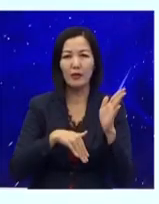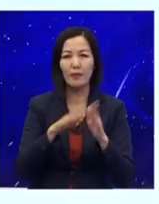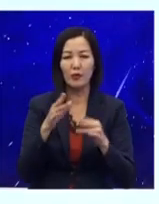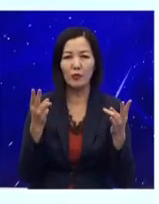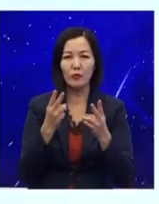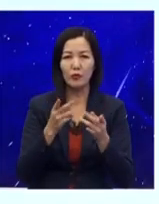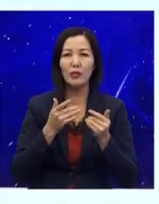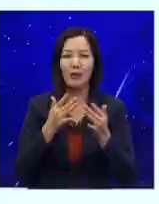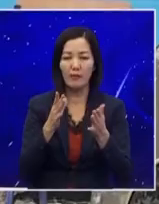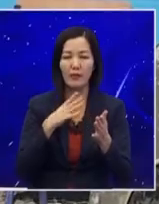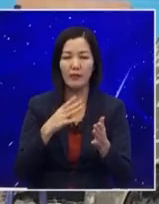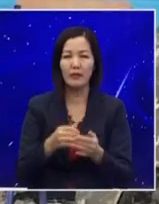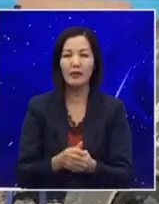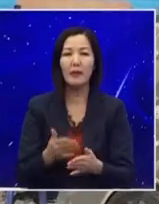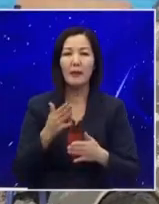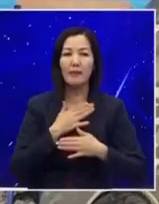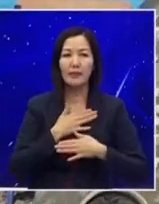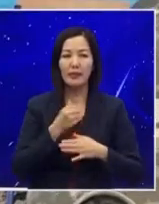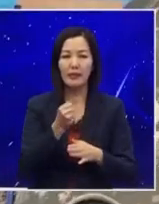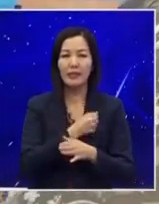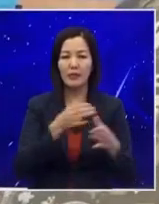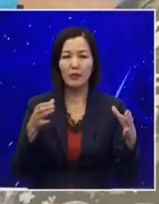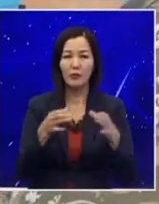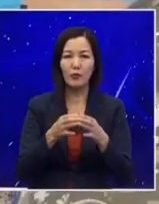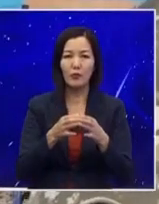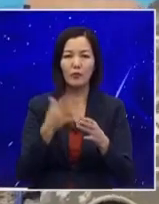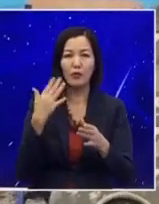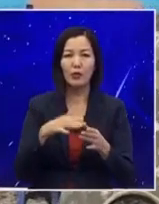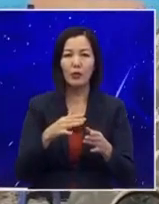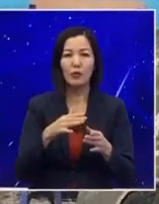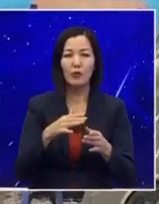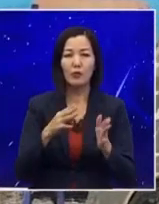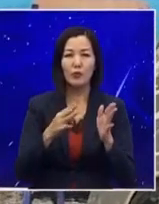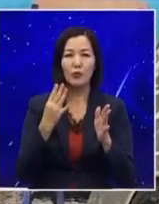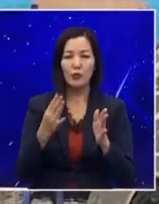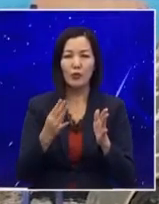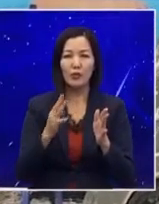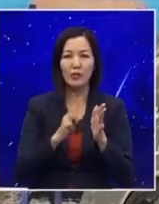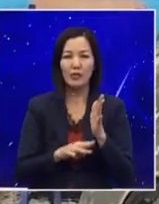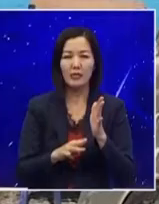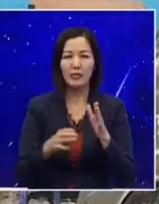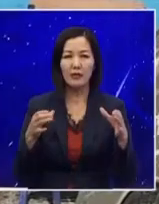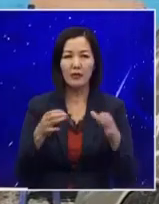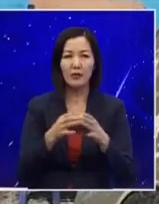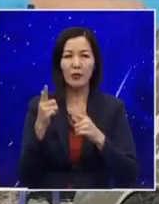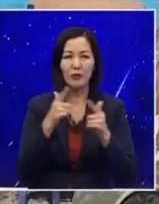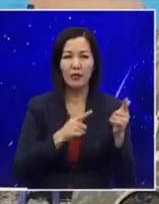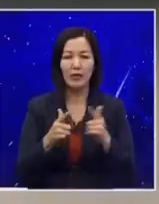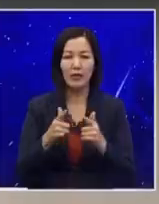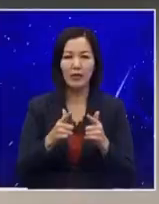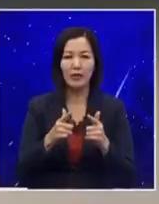болуы талап етіледі. Біздің әскери бөлім 1480 әскери бөлімі қорытынды сайысына дайындығы өте